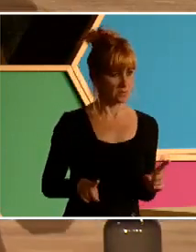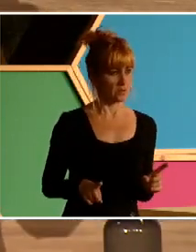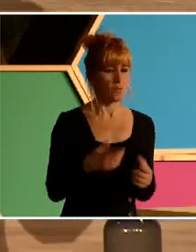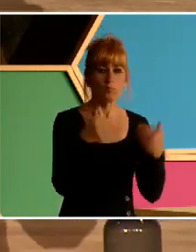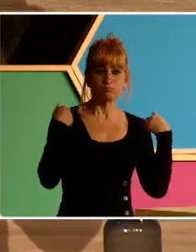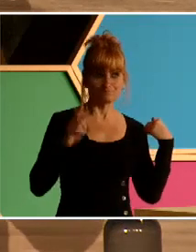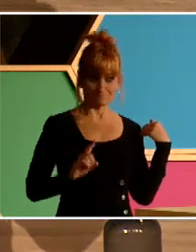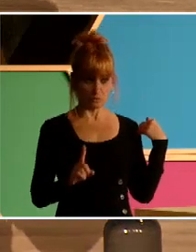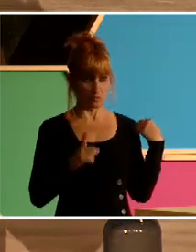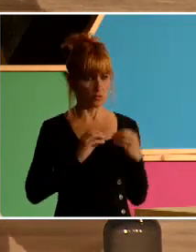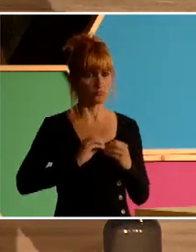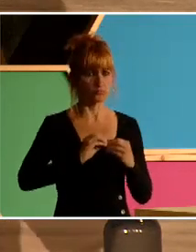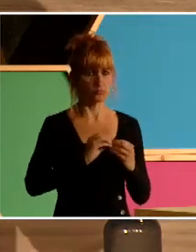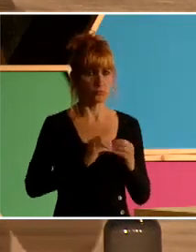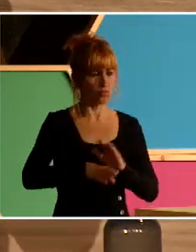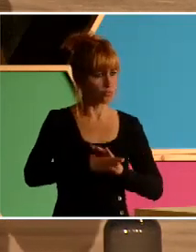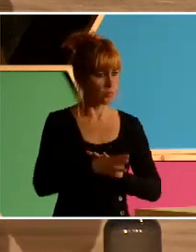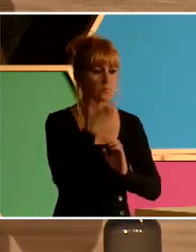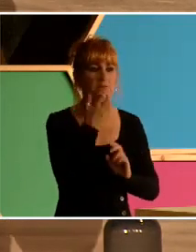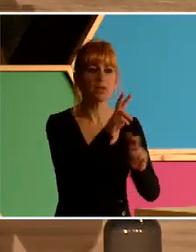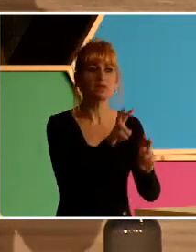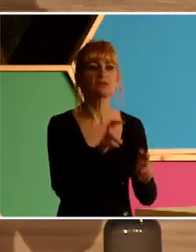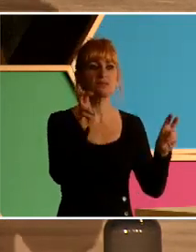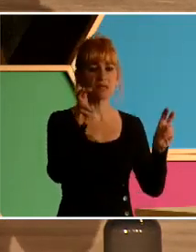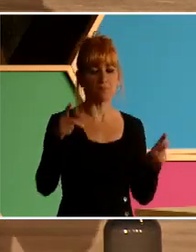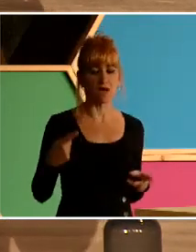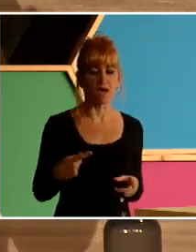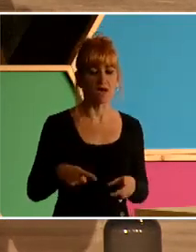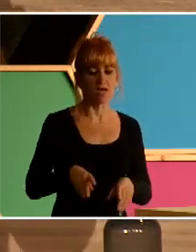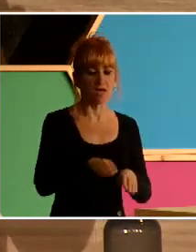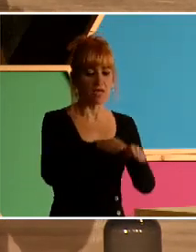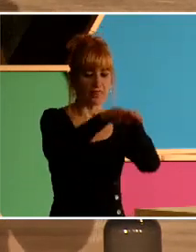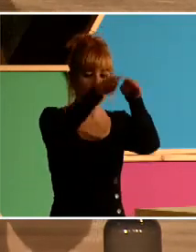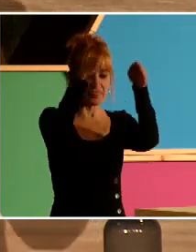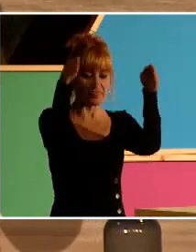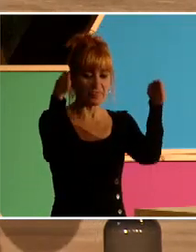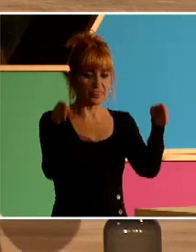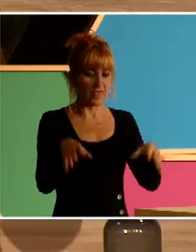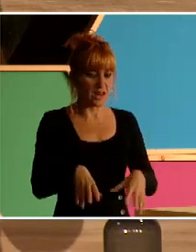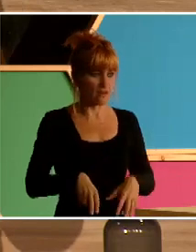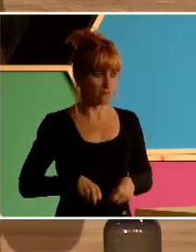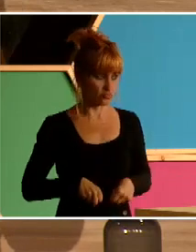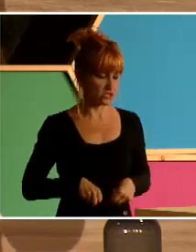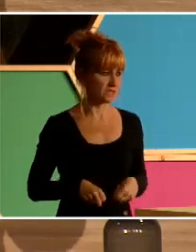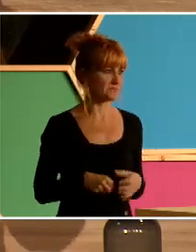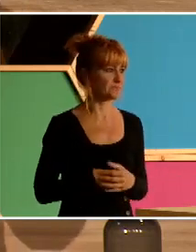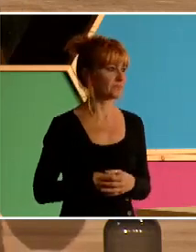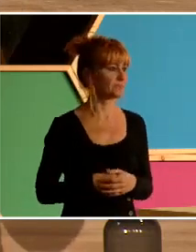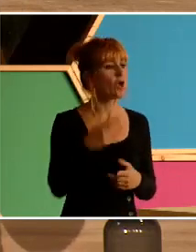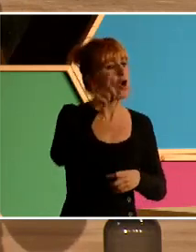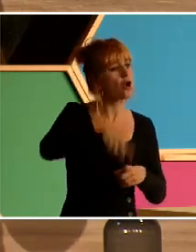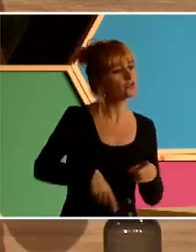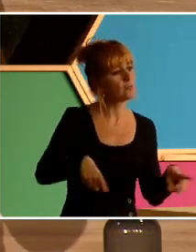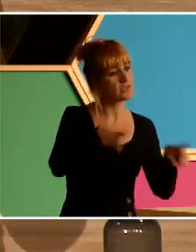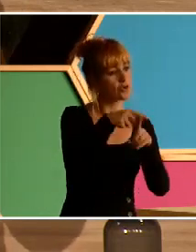nostra incumbència, com el tema del refugi, no?, que hem creat una ciutat refugi, però també, com us deia, tot això que hem